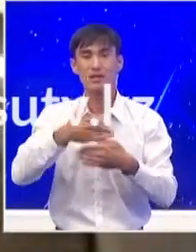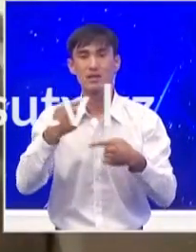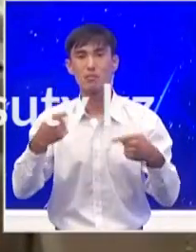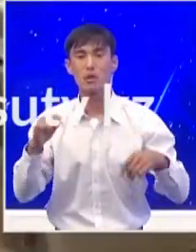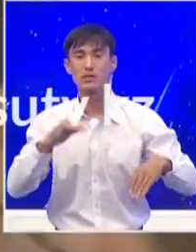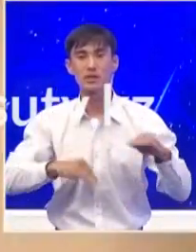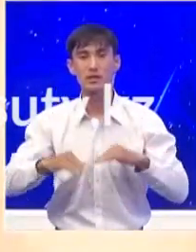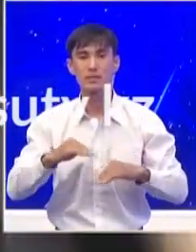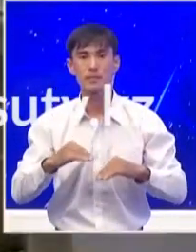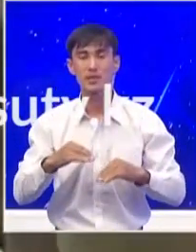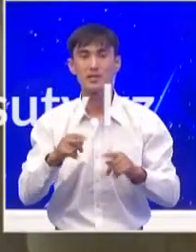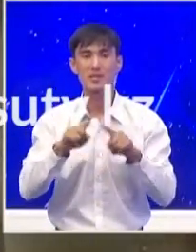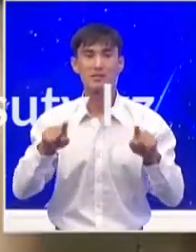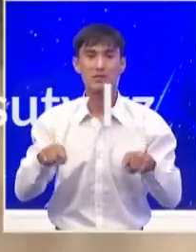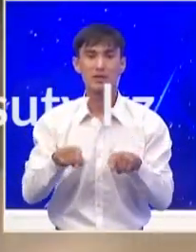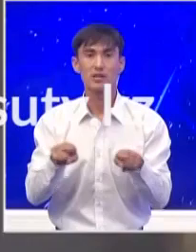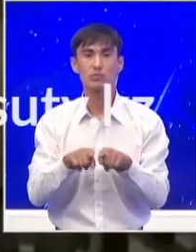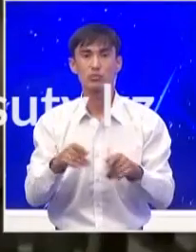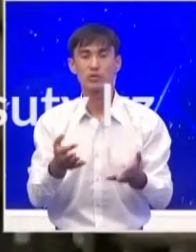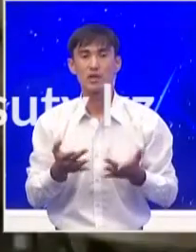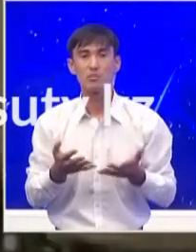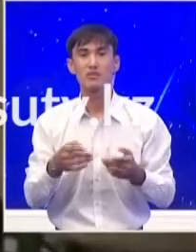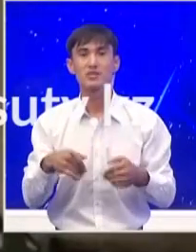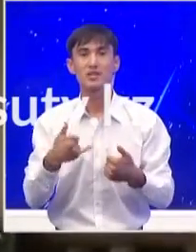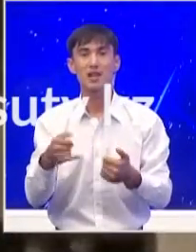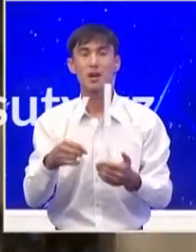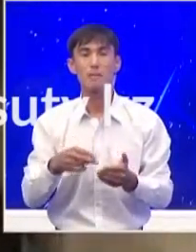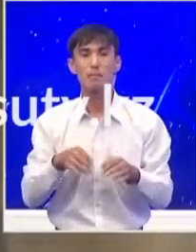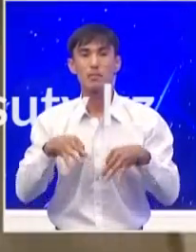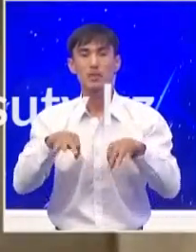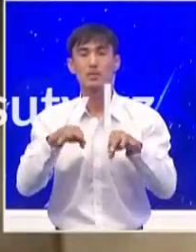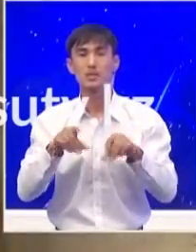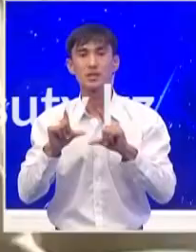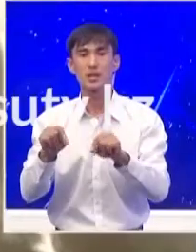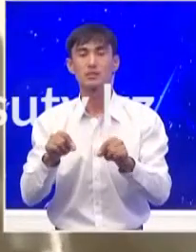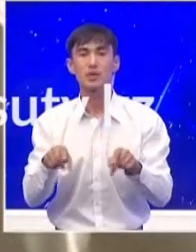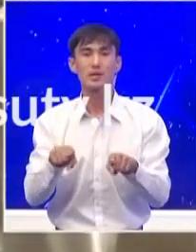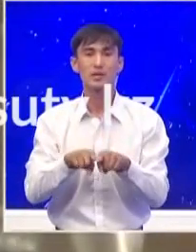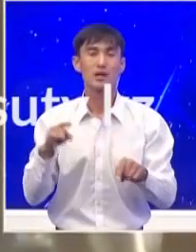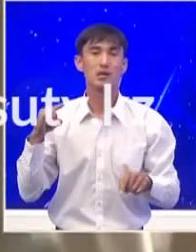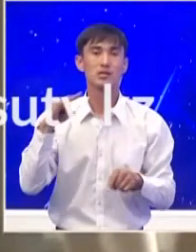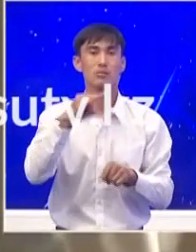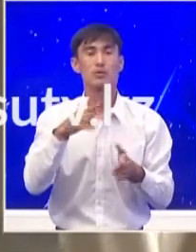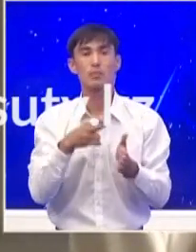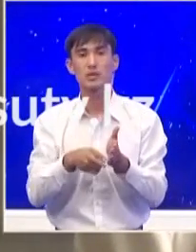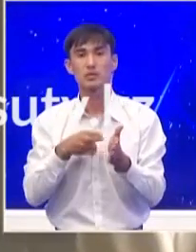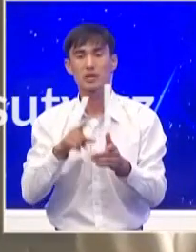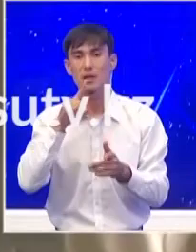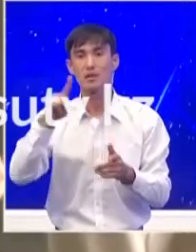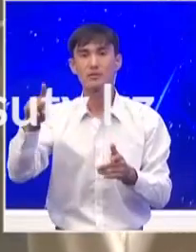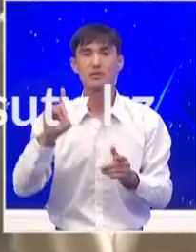и бассейны сертификат также будет требоваться и для поездок в транспорте это касается самолетов и поездов дальнего